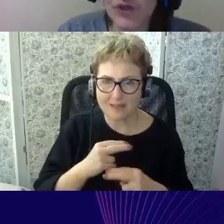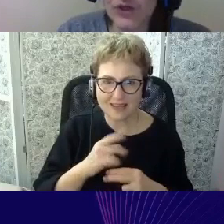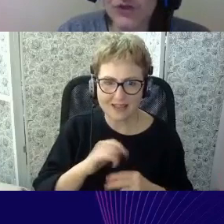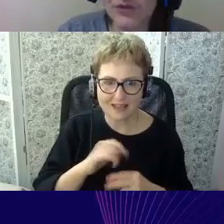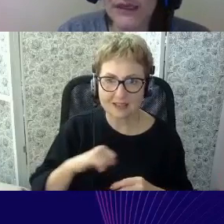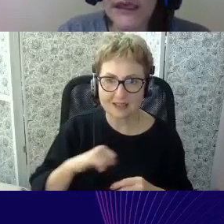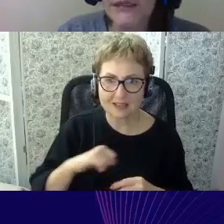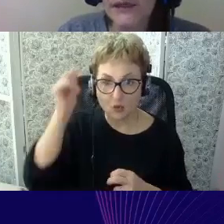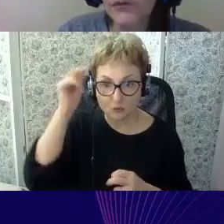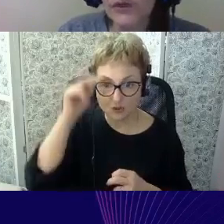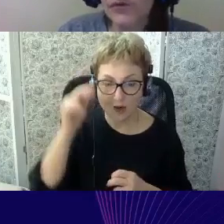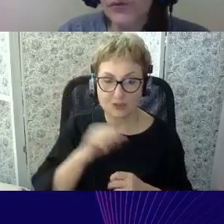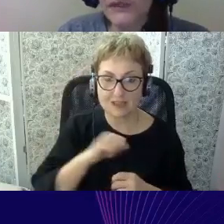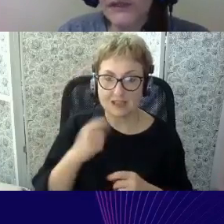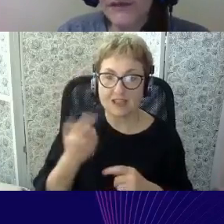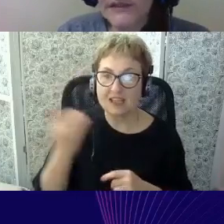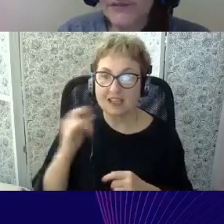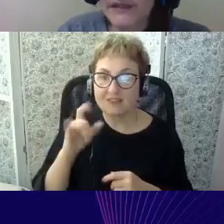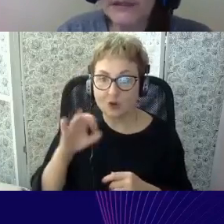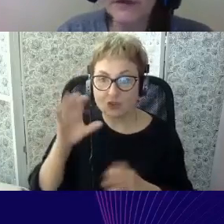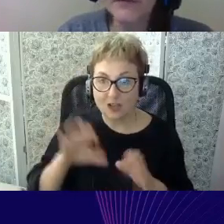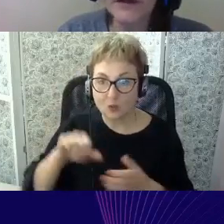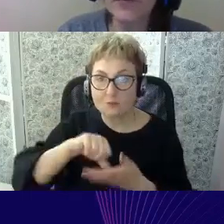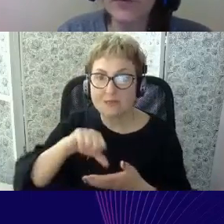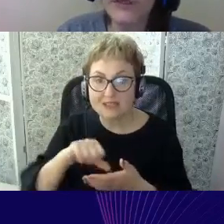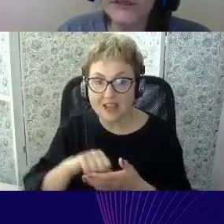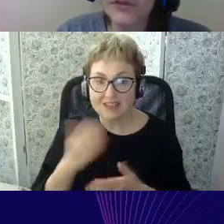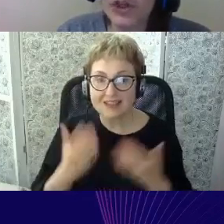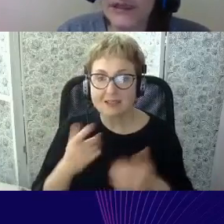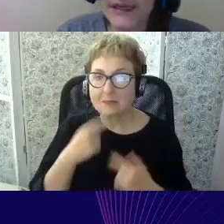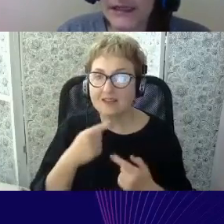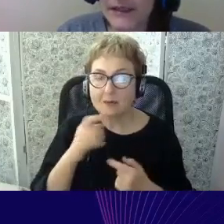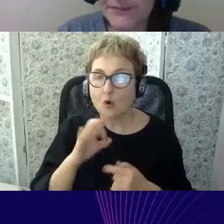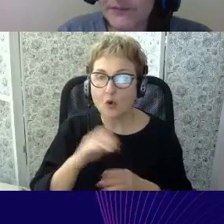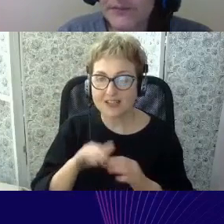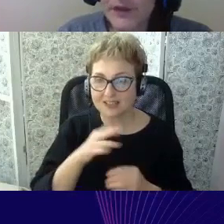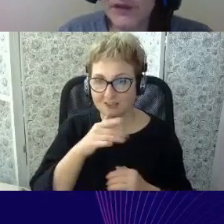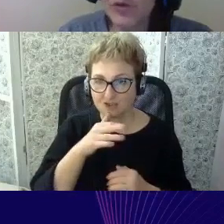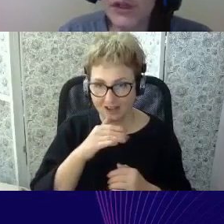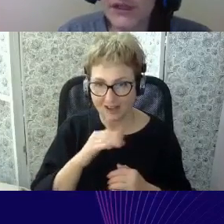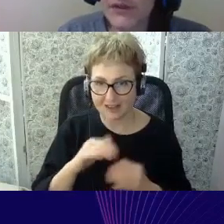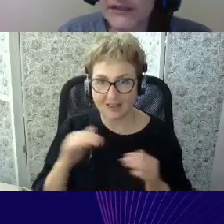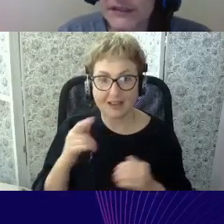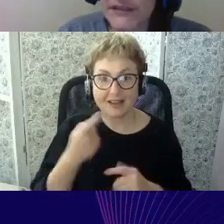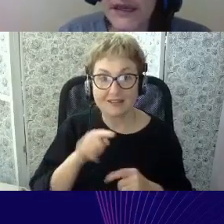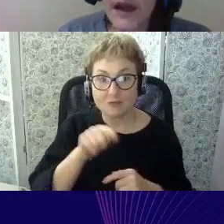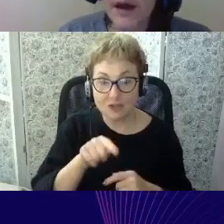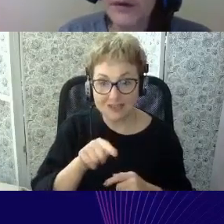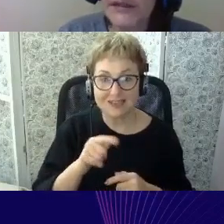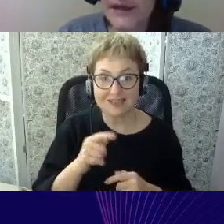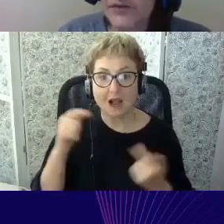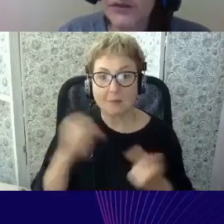самому обучающемуся, так и его законным представителям, если мы говорим о несовершеннолетних. Потому что именно